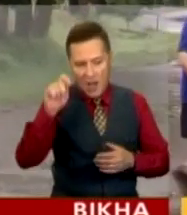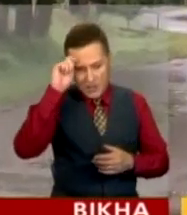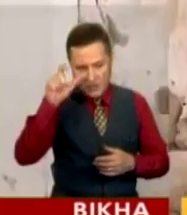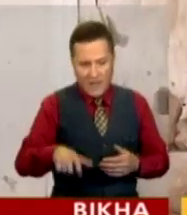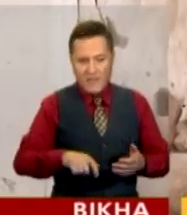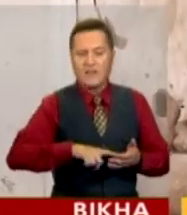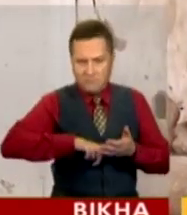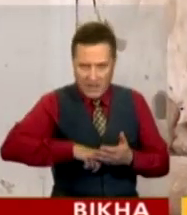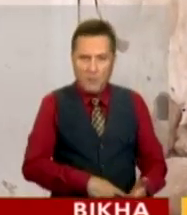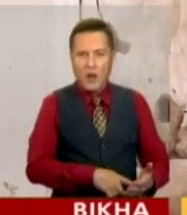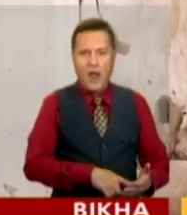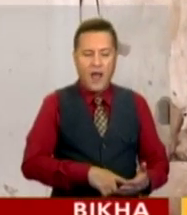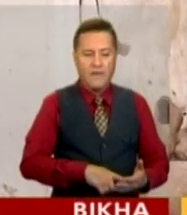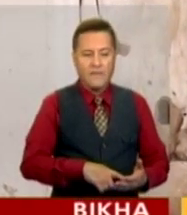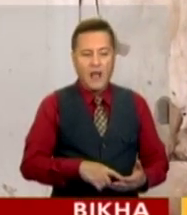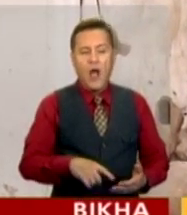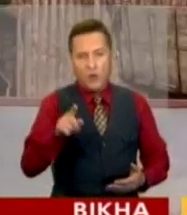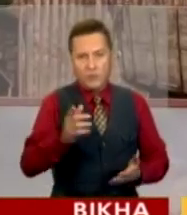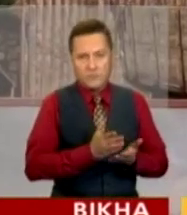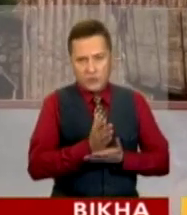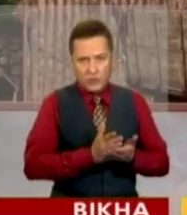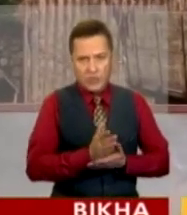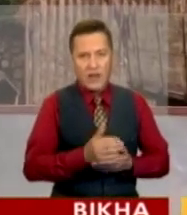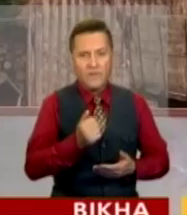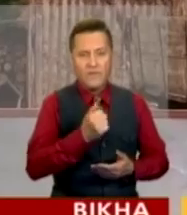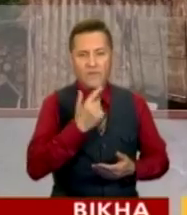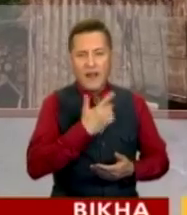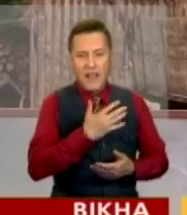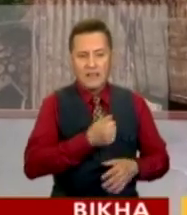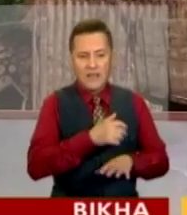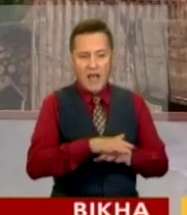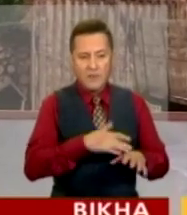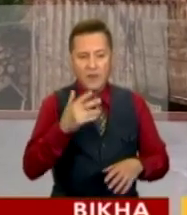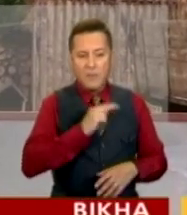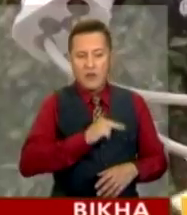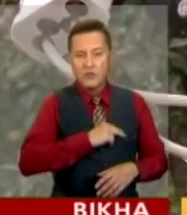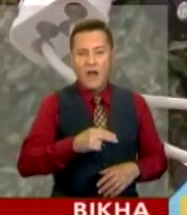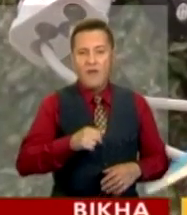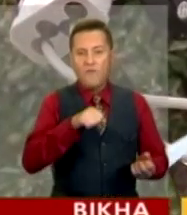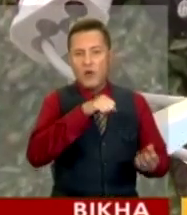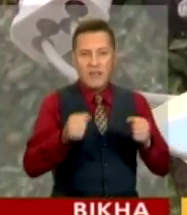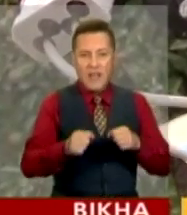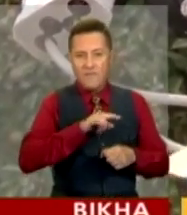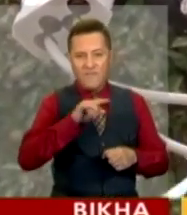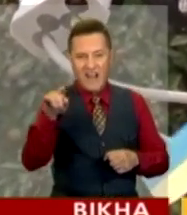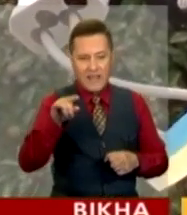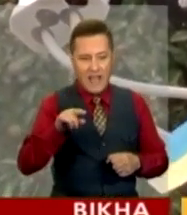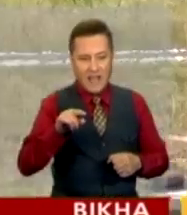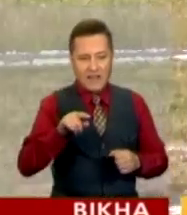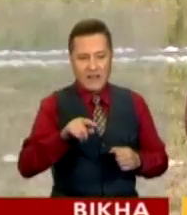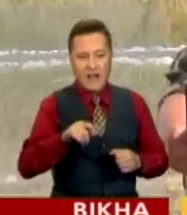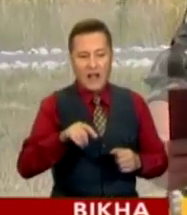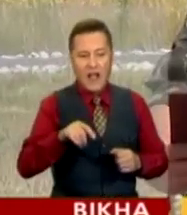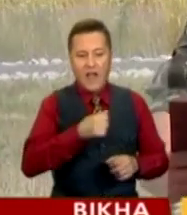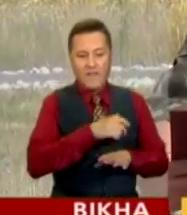За плечима в добровольця служба в радянській армії. 30 років тому він працював водієм у ракетних військах. Тепер вирішив скласти присягу